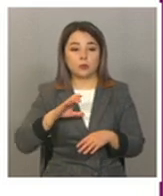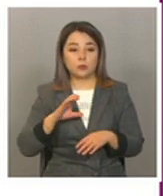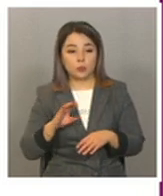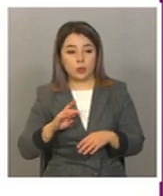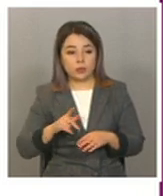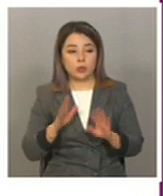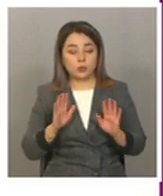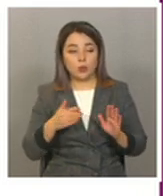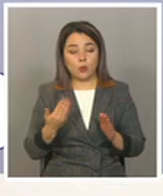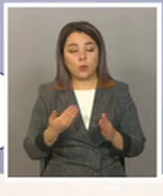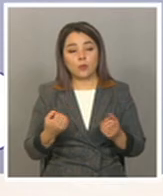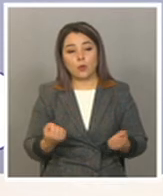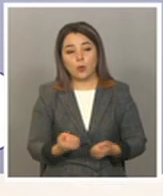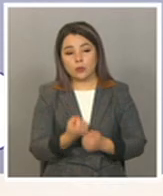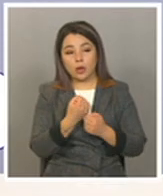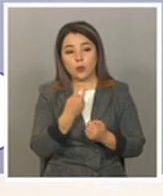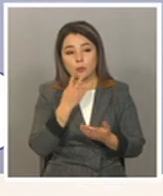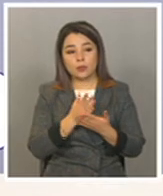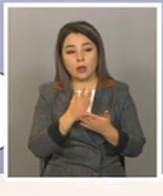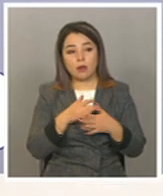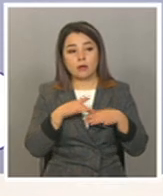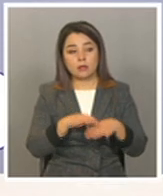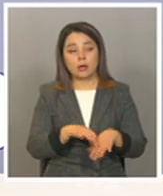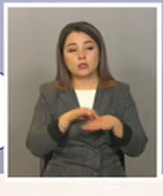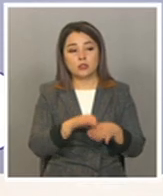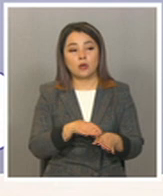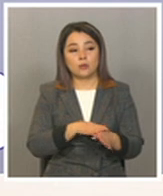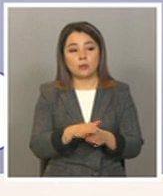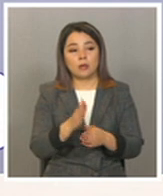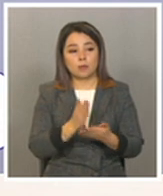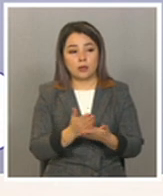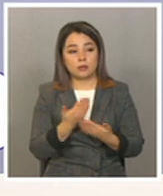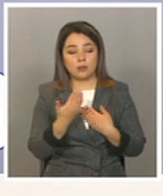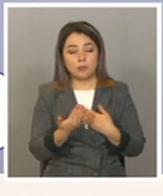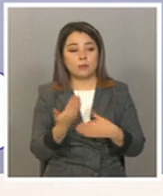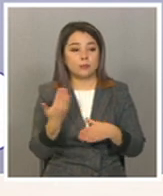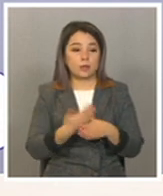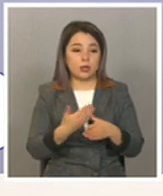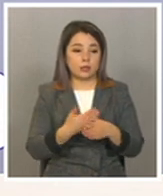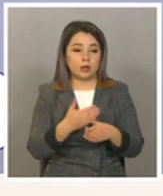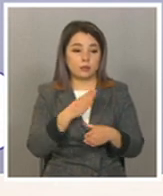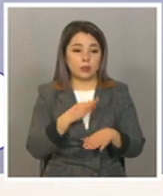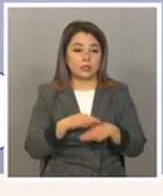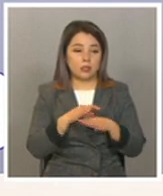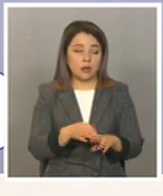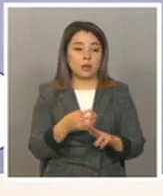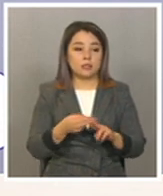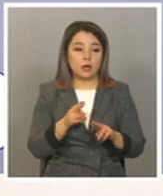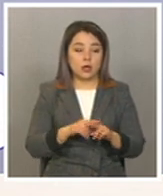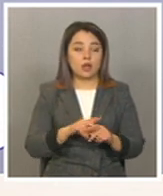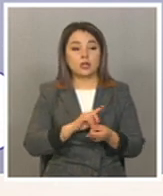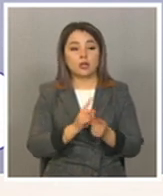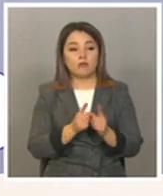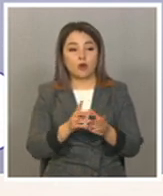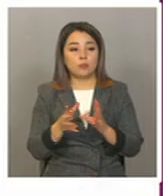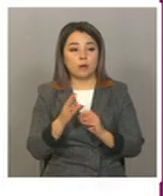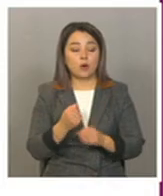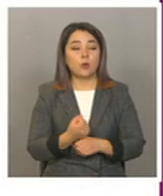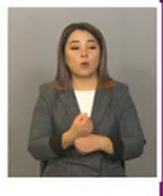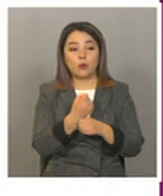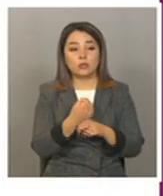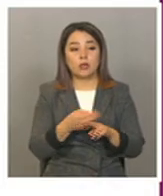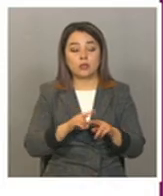ғана қолдау көрсетіп, әрекеттер жасай бастады. Оның ішінде реформаны қолдау үшін ұйымдар